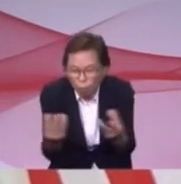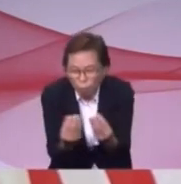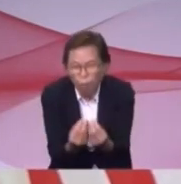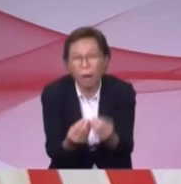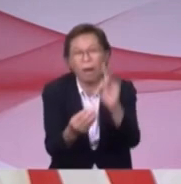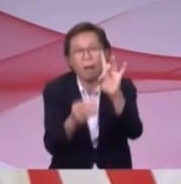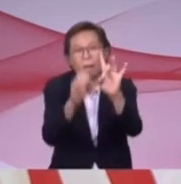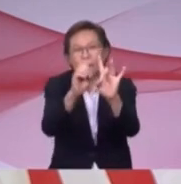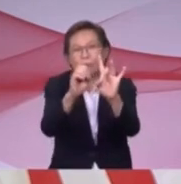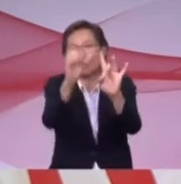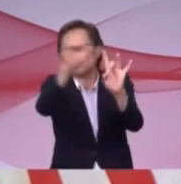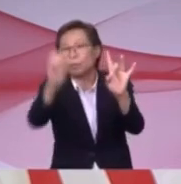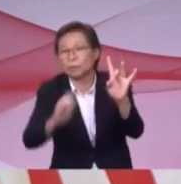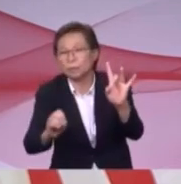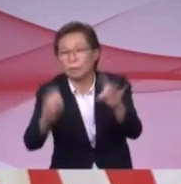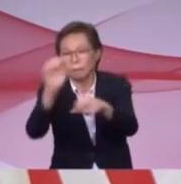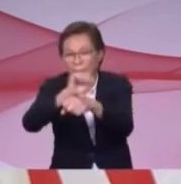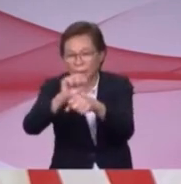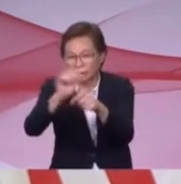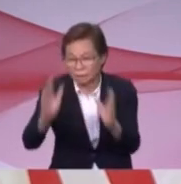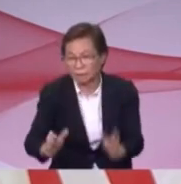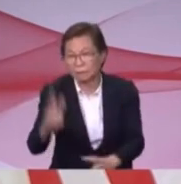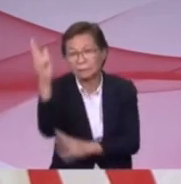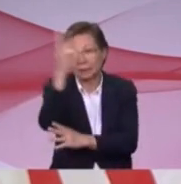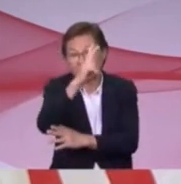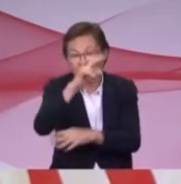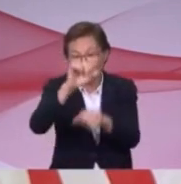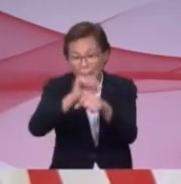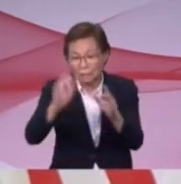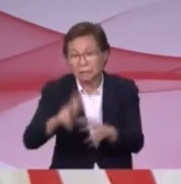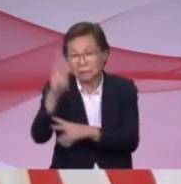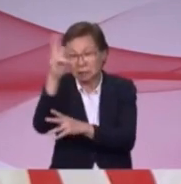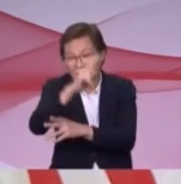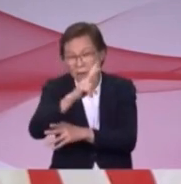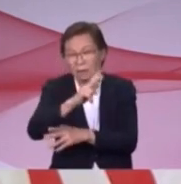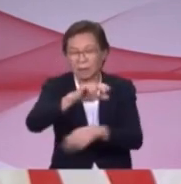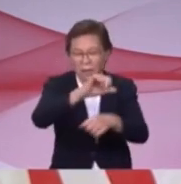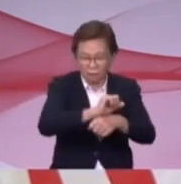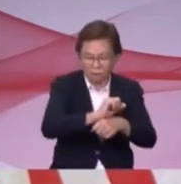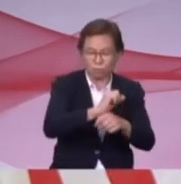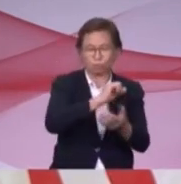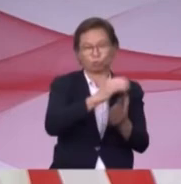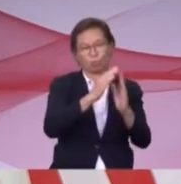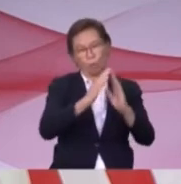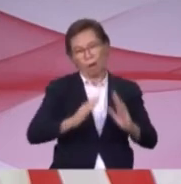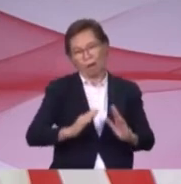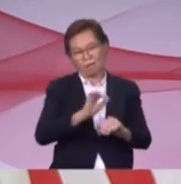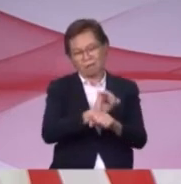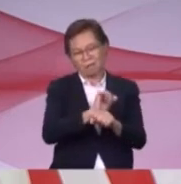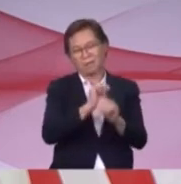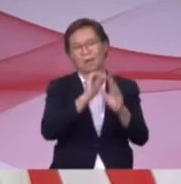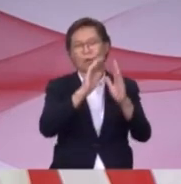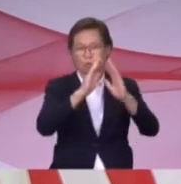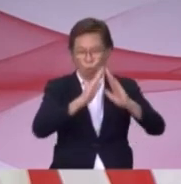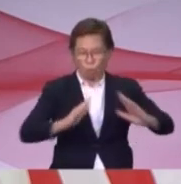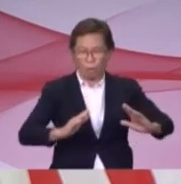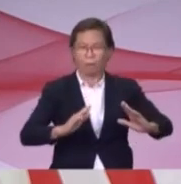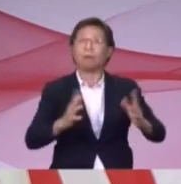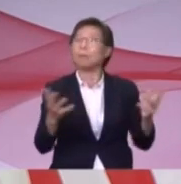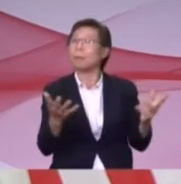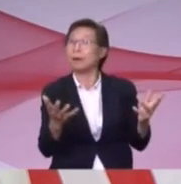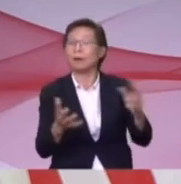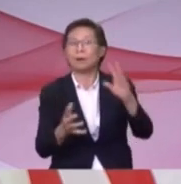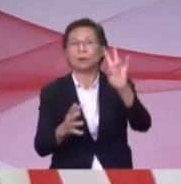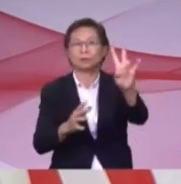80% kaki tangan kerajaan akan bekerja dari rumah yang melibatkan seramai